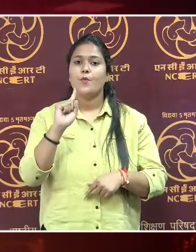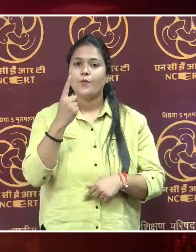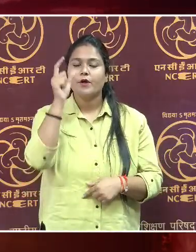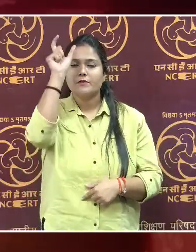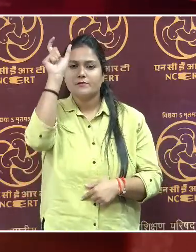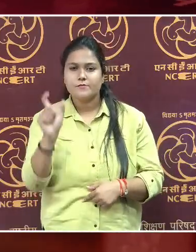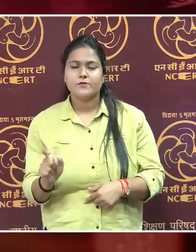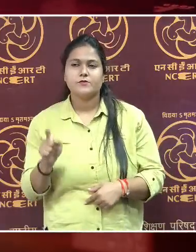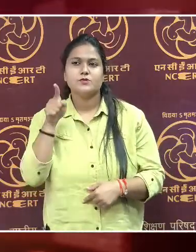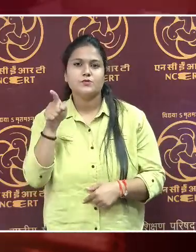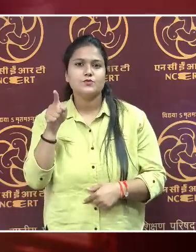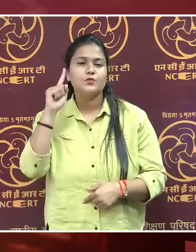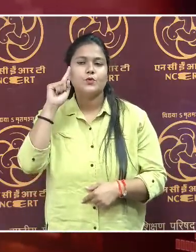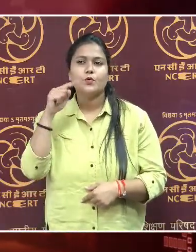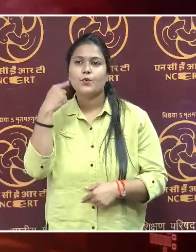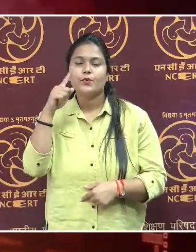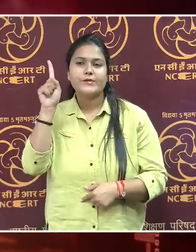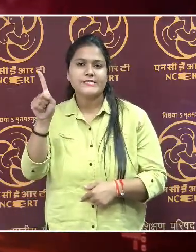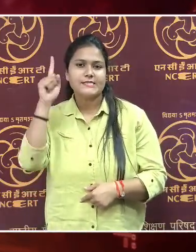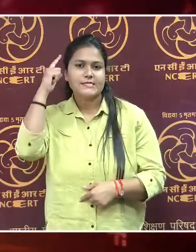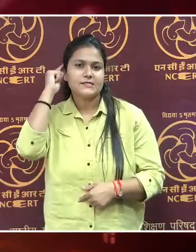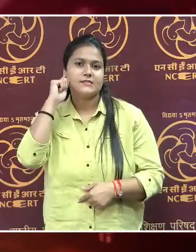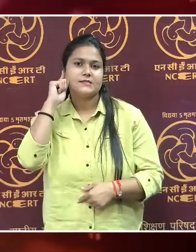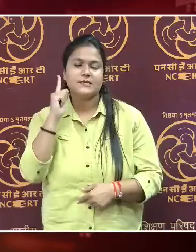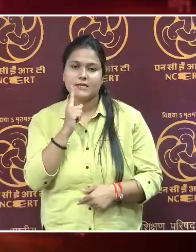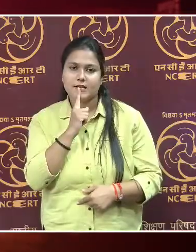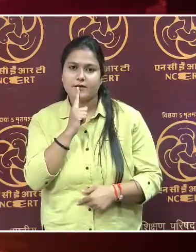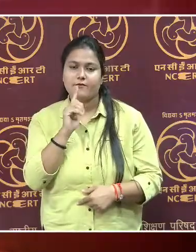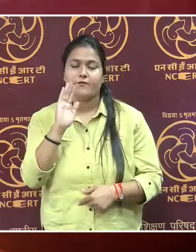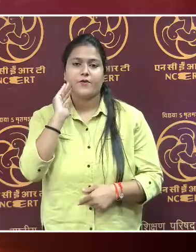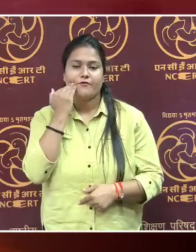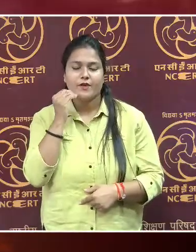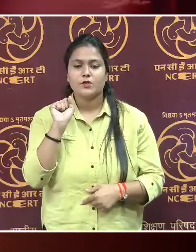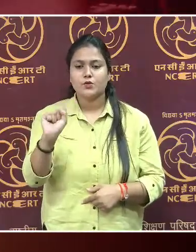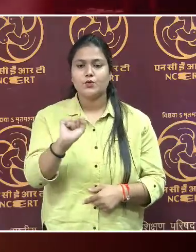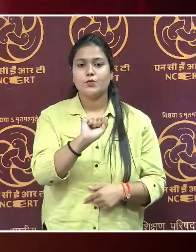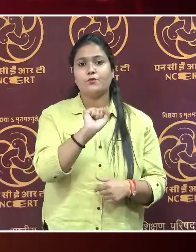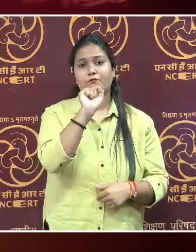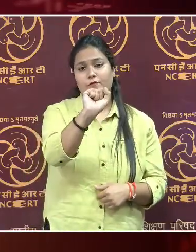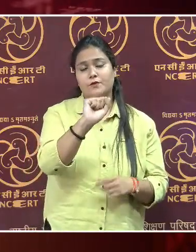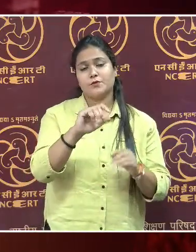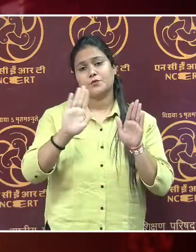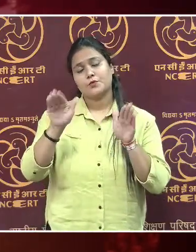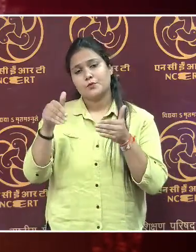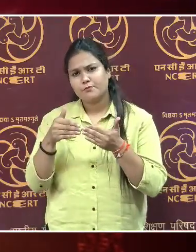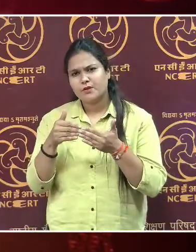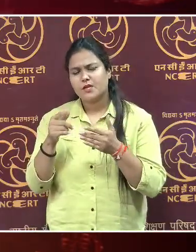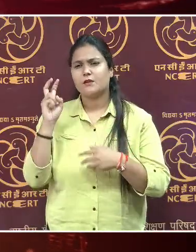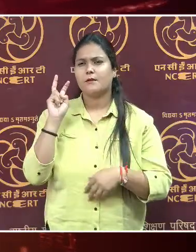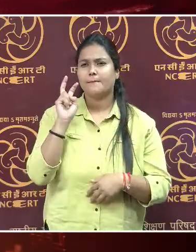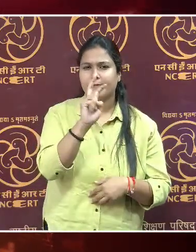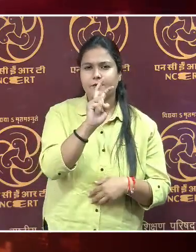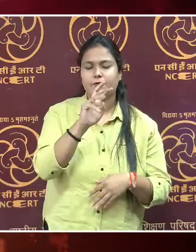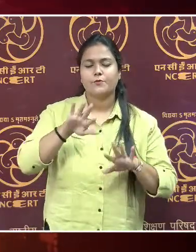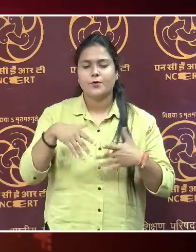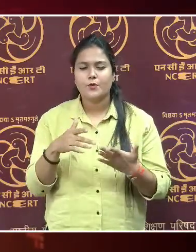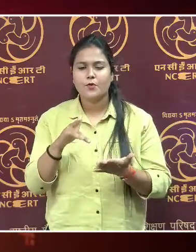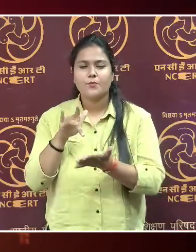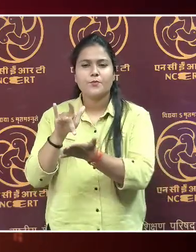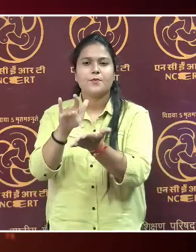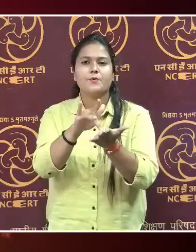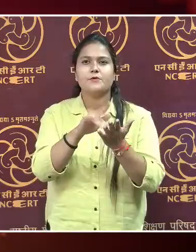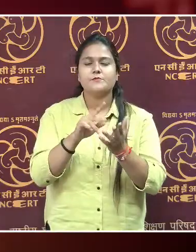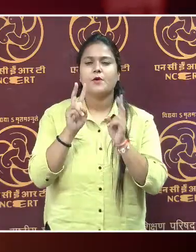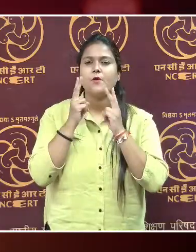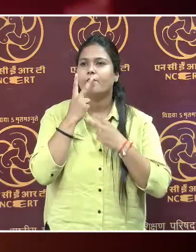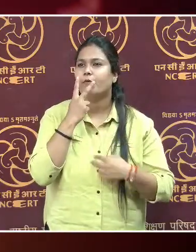हियरिंग इम्पेयर्ड है, अगर आप उससे मिलते हैं कहीं मेट्रो में, कहीं आते जाते, कहीं किसी पब्लिक प्लेस पर, कहीं मे बी